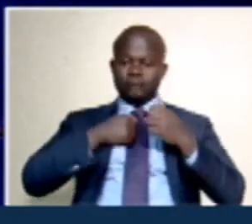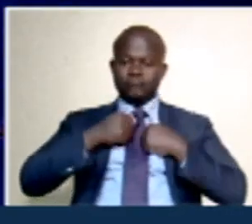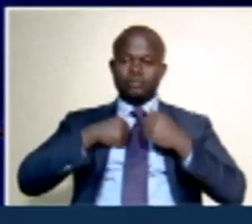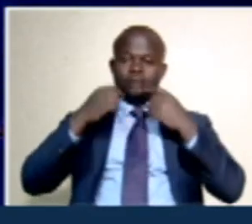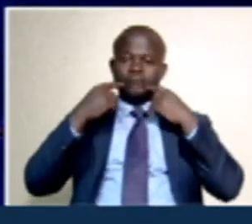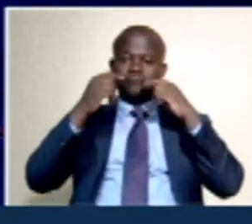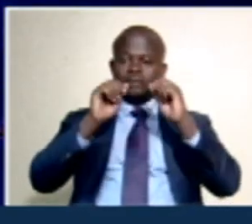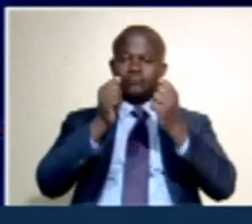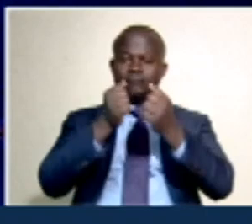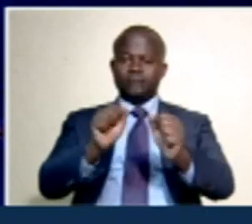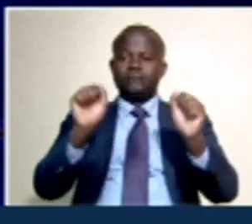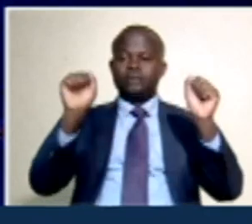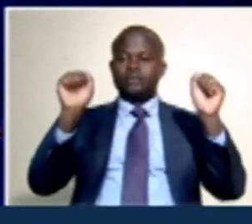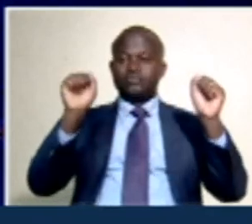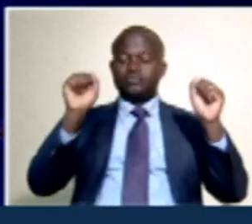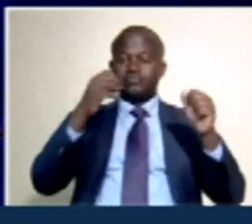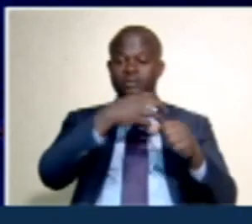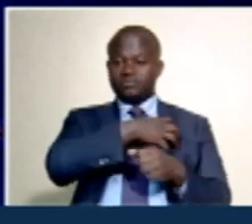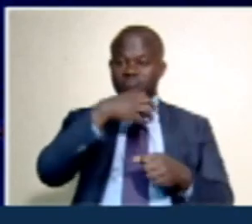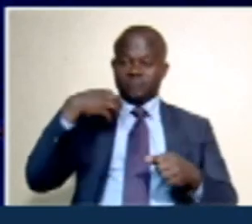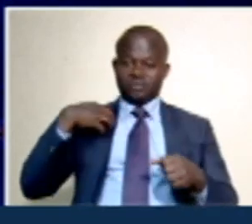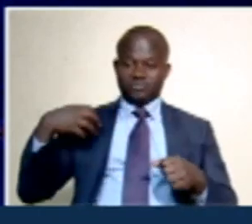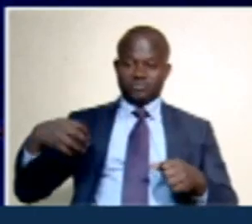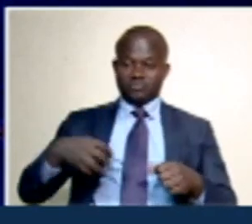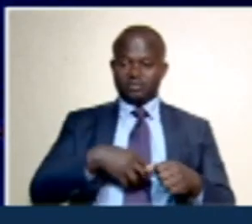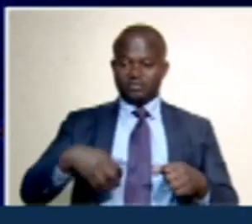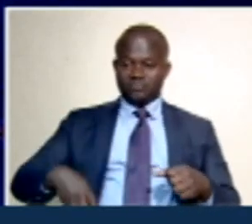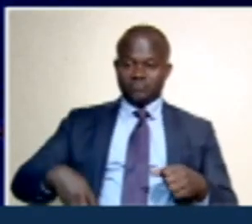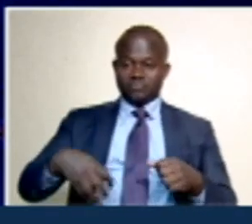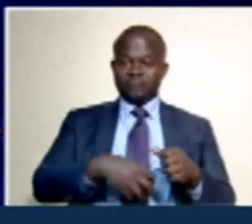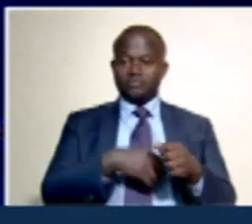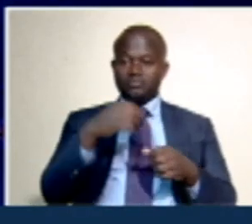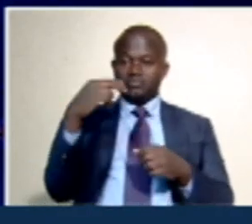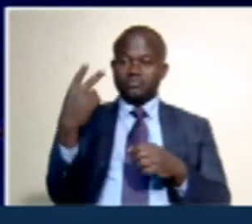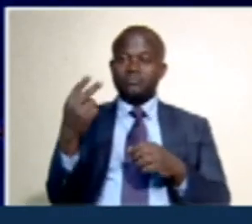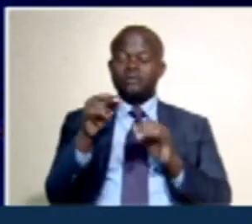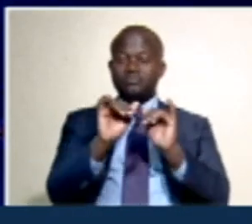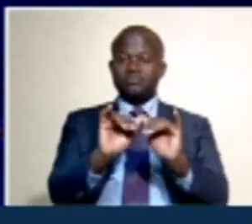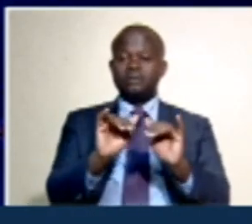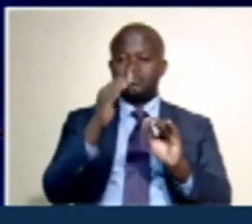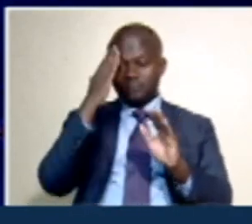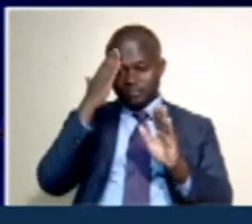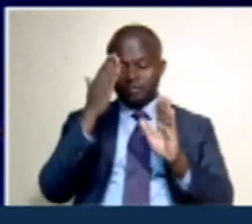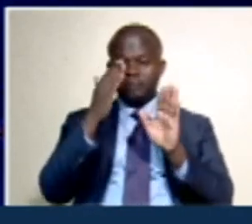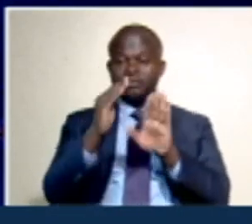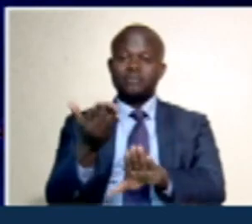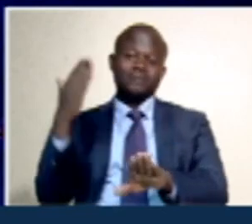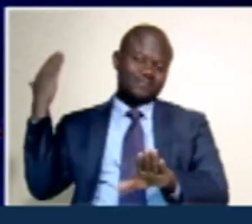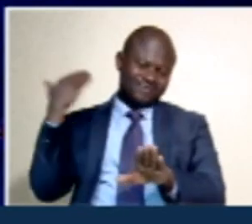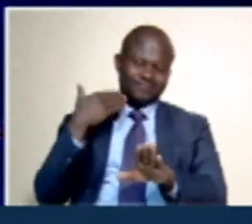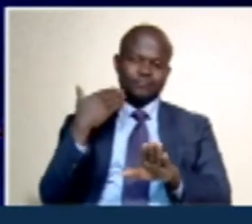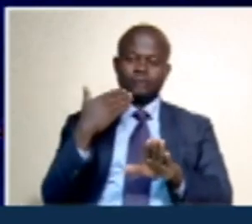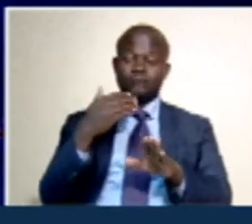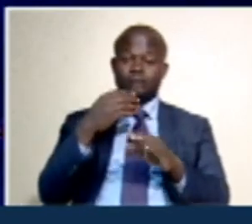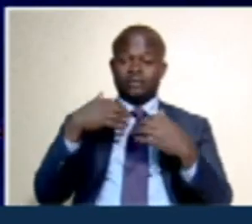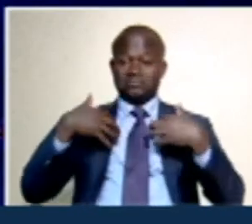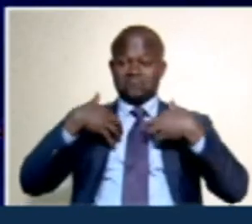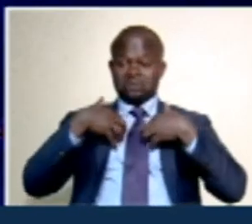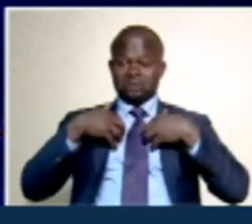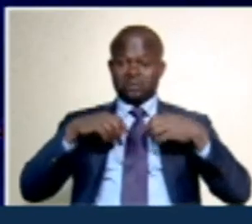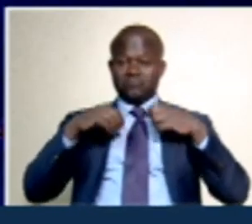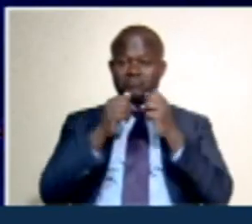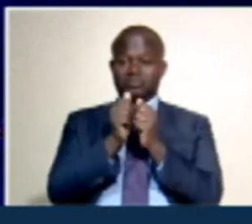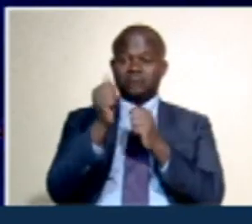ko yarokowe n'ingwe ebyiri nyuma yo gutemwa n'abicanyi bakamusiga bazi ko yapfuye uyu mubyeyi avuga ko izi nyamaswa yabanye nazo